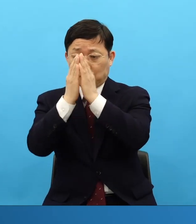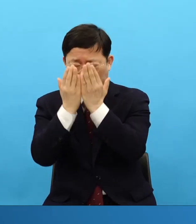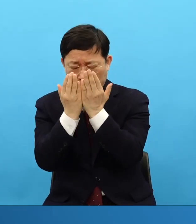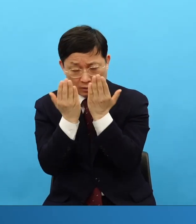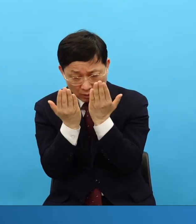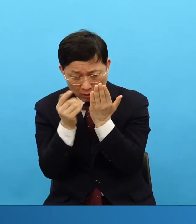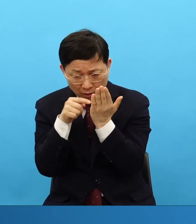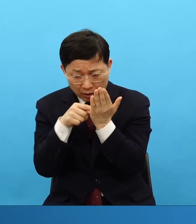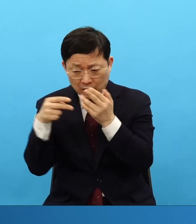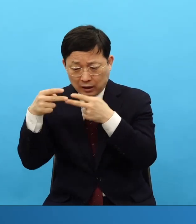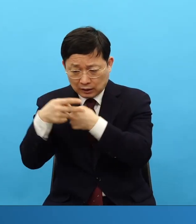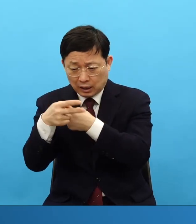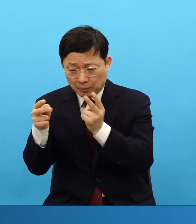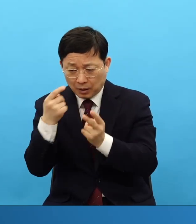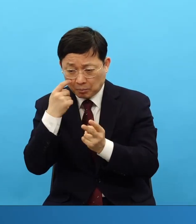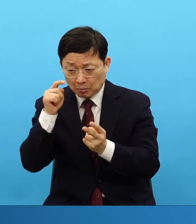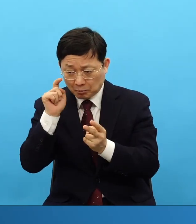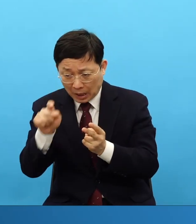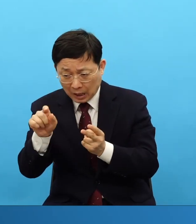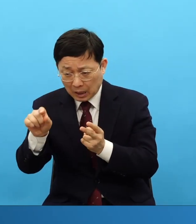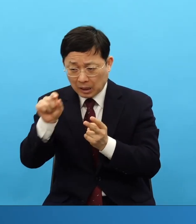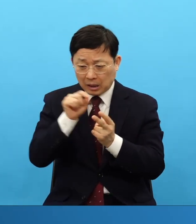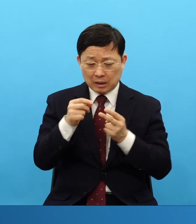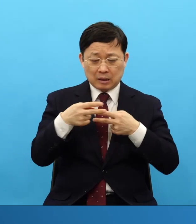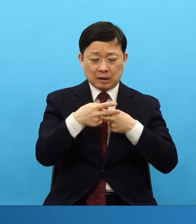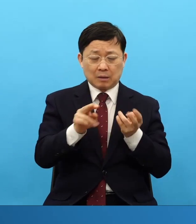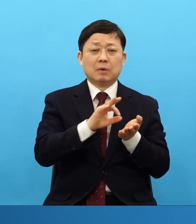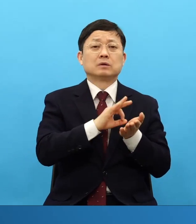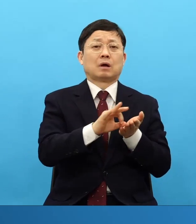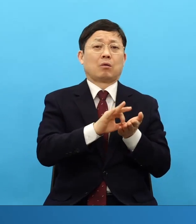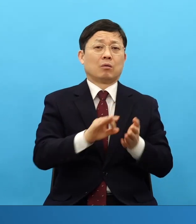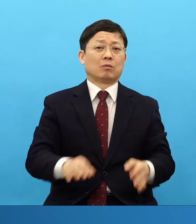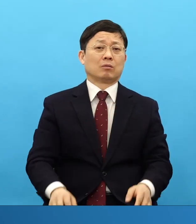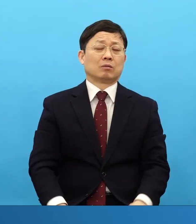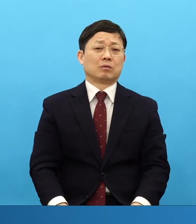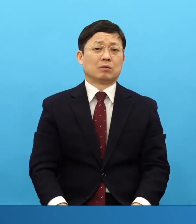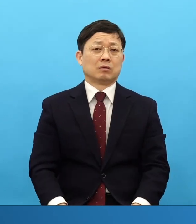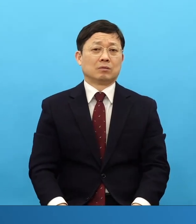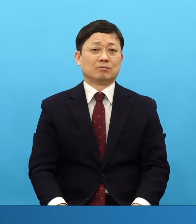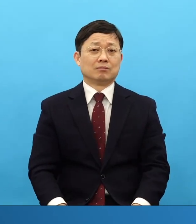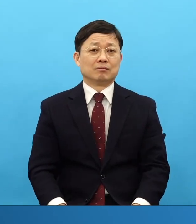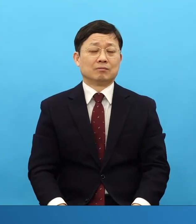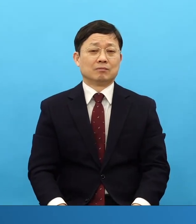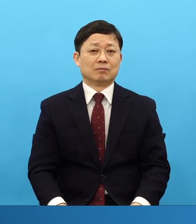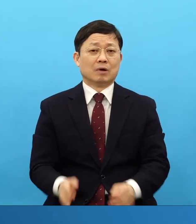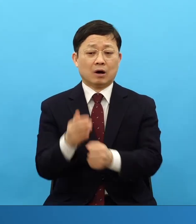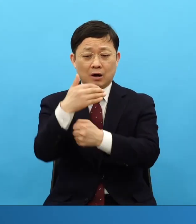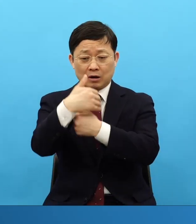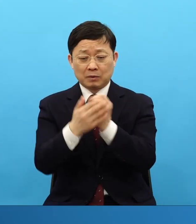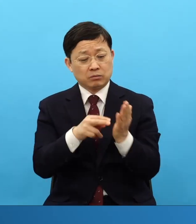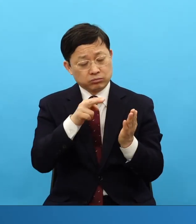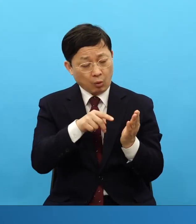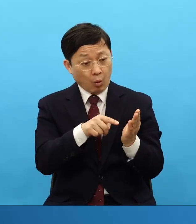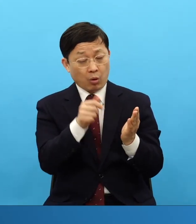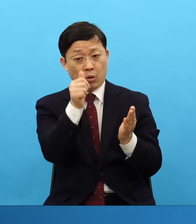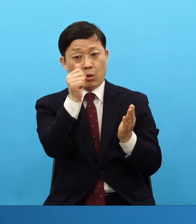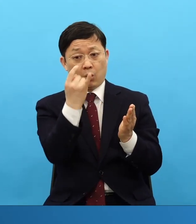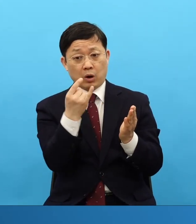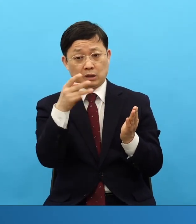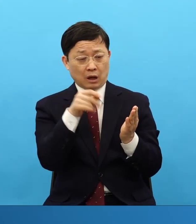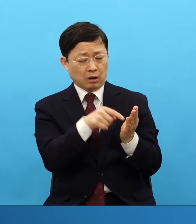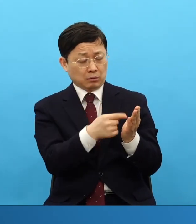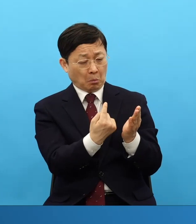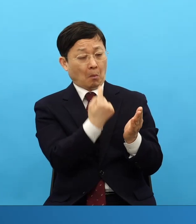보여요. And what I realized 그래서 is that 다락방이라고 쓴 겁니다. the evangelism in the Bible marks up a room. That's why we 그거 call 보니까 ourselves. 뭐 회당이 보이고요. And I saw the